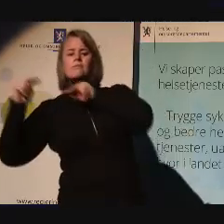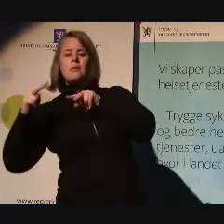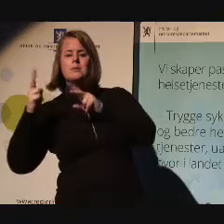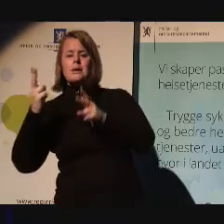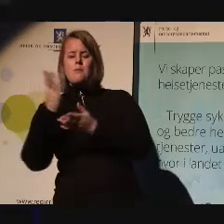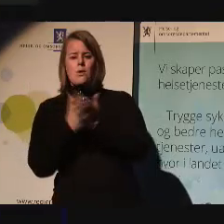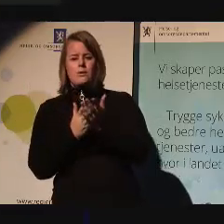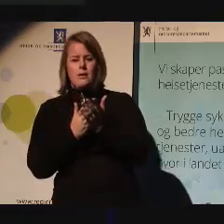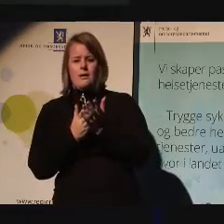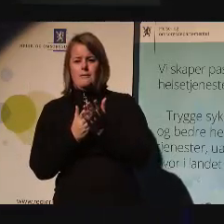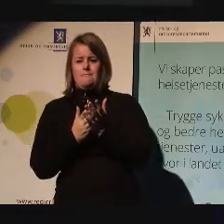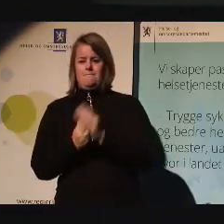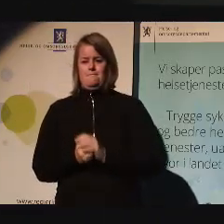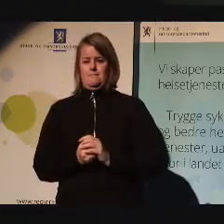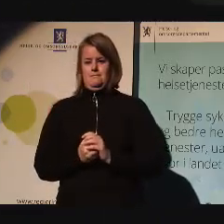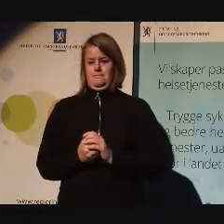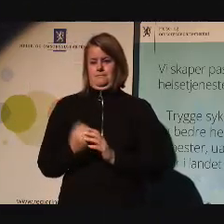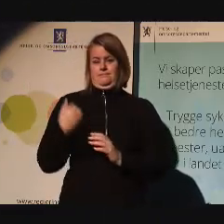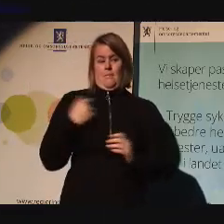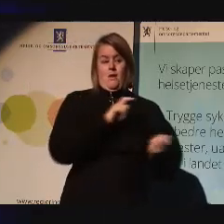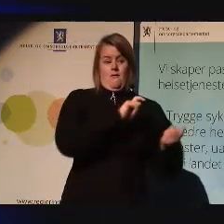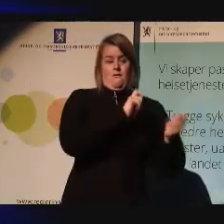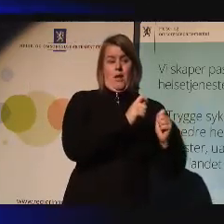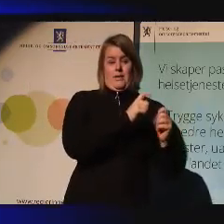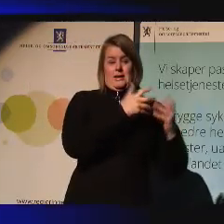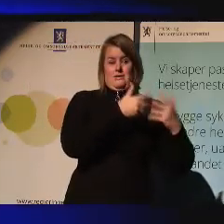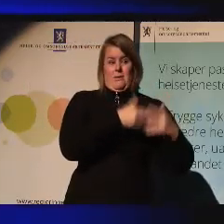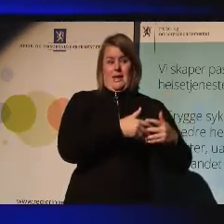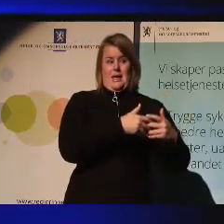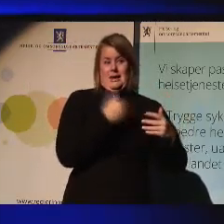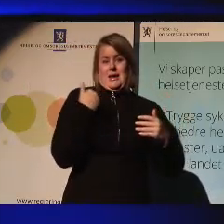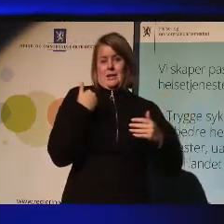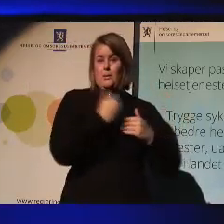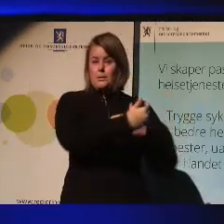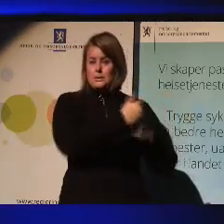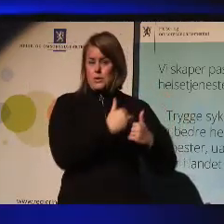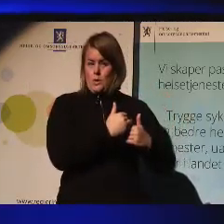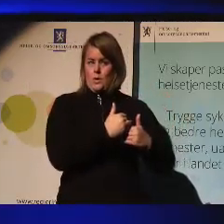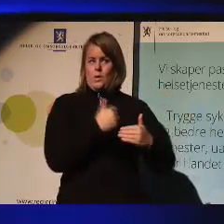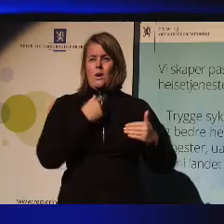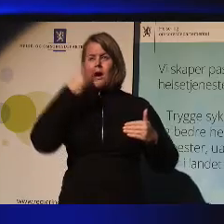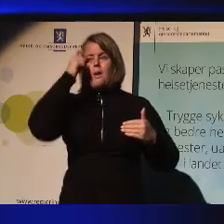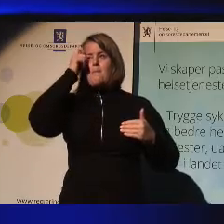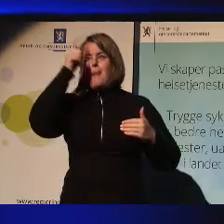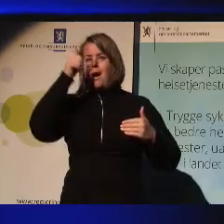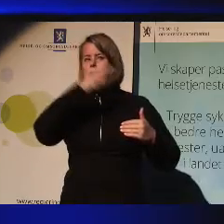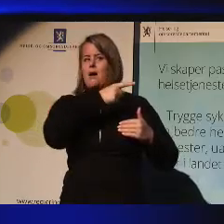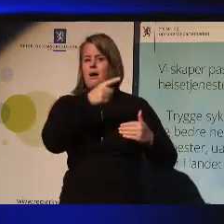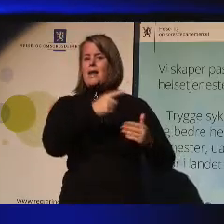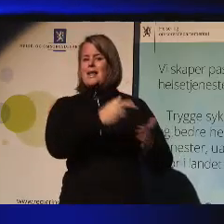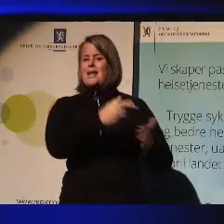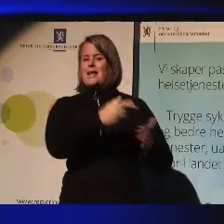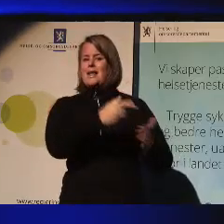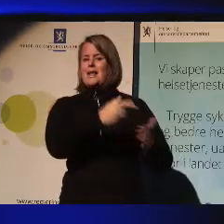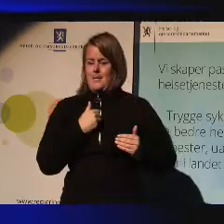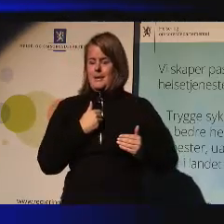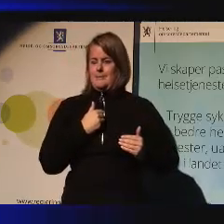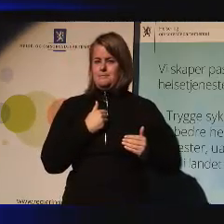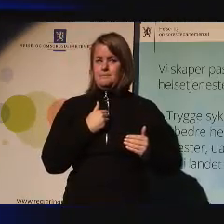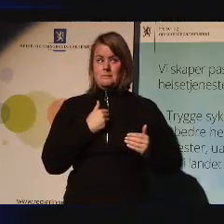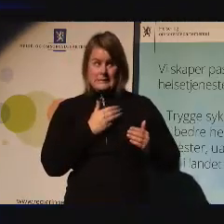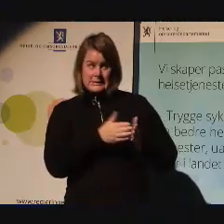Vi hadde nettopp hatt besøk av Forandringsfabrikken, og jeg tenkte de må hjelpe meg. Og det jeg spurte om hjelp, og de sier ja.